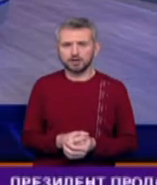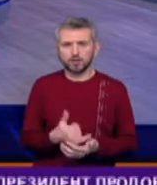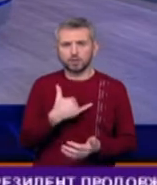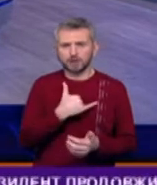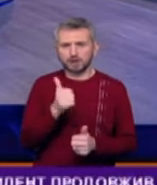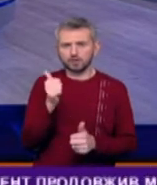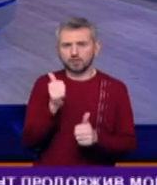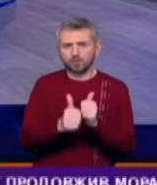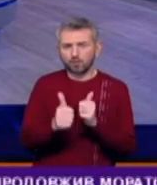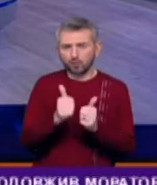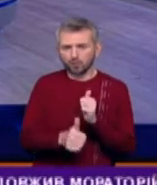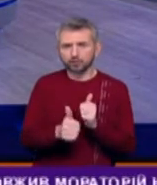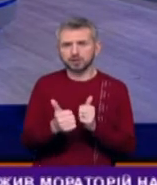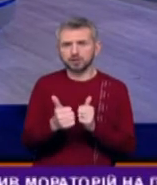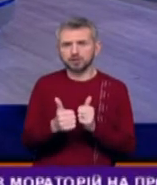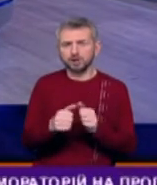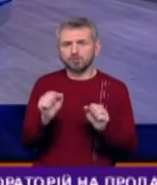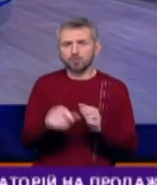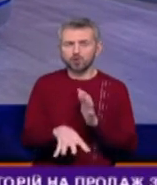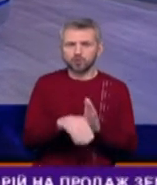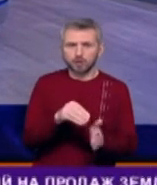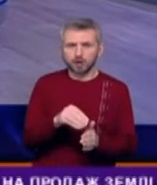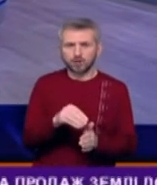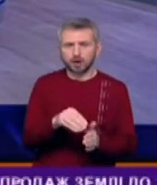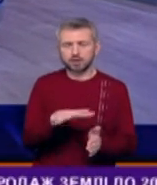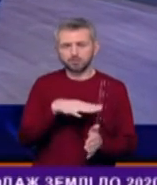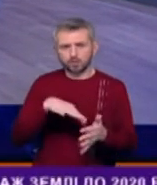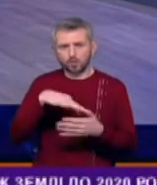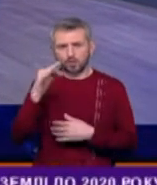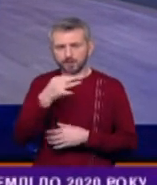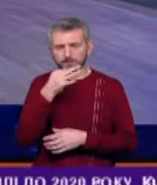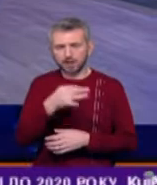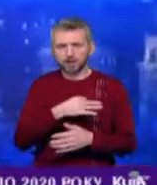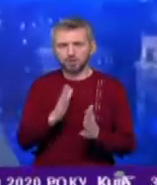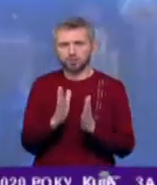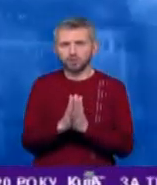кожна саме може обирати і бути обраним. Так. Будь ласка.